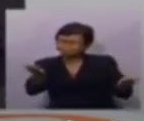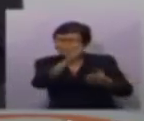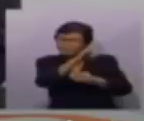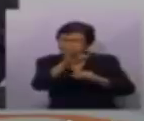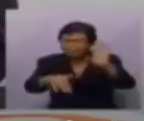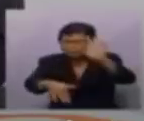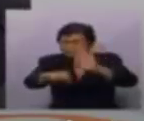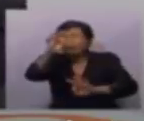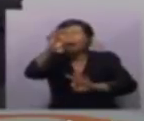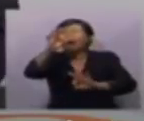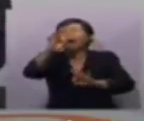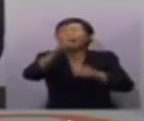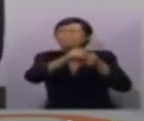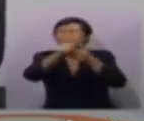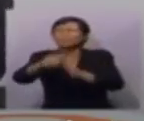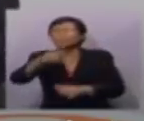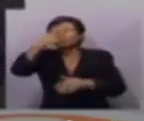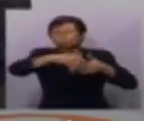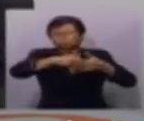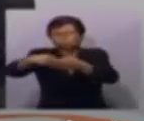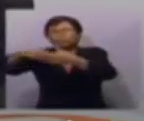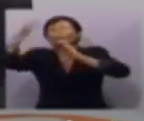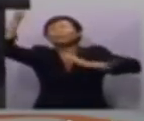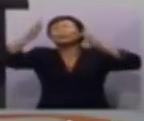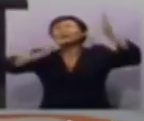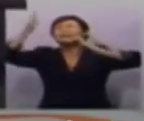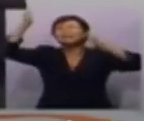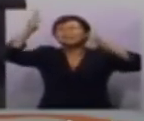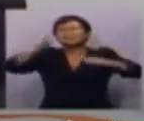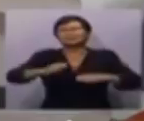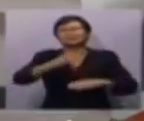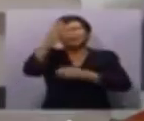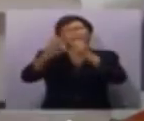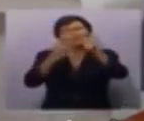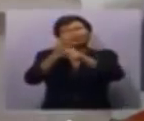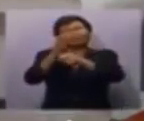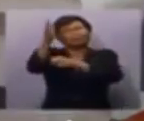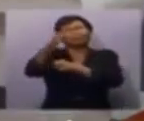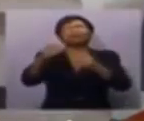pemilihan kepimpinan untuk merajui negara kita pada 5 tahun akan